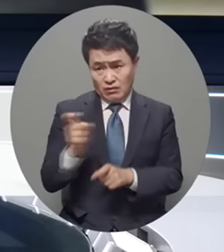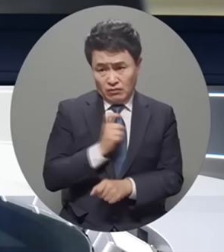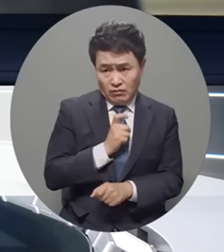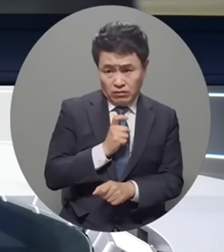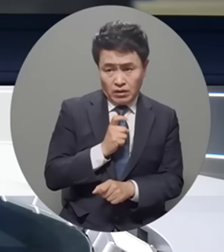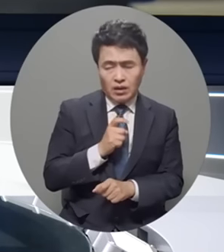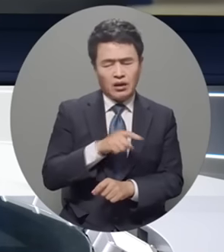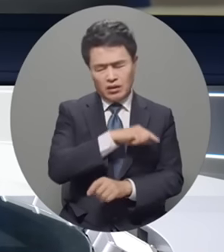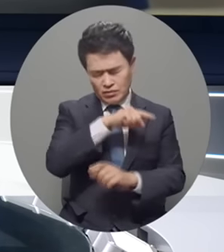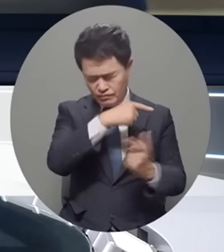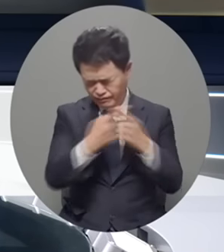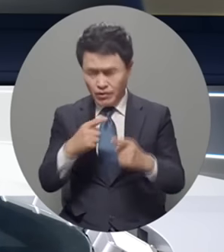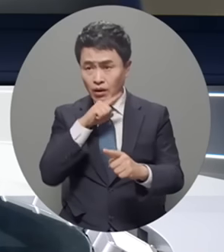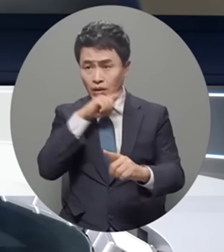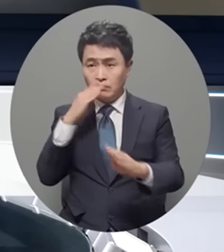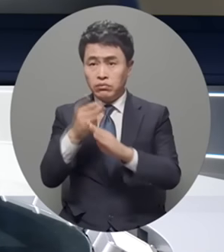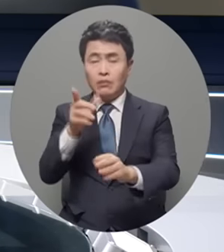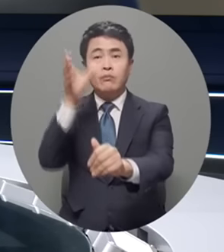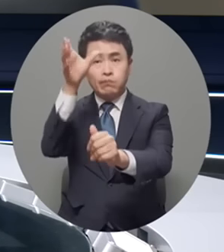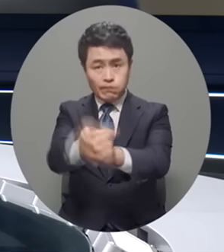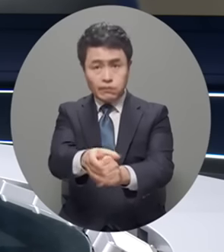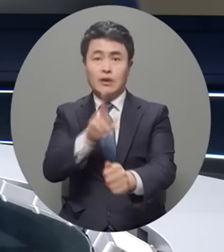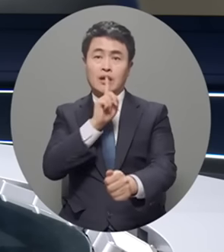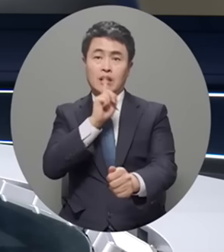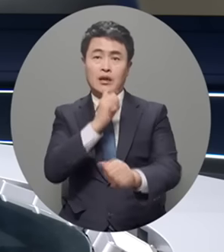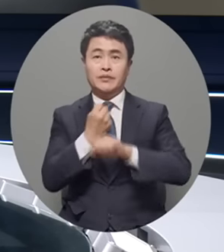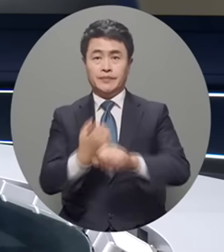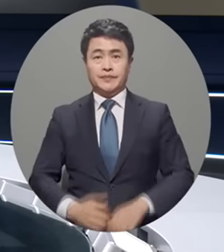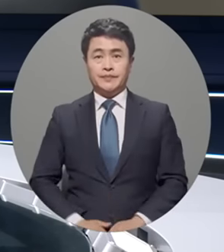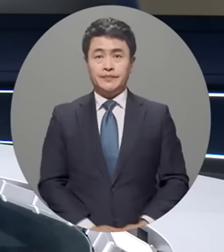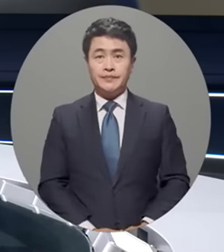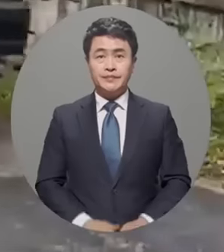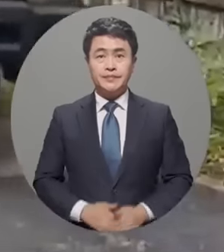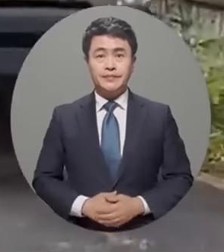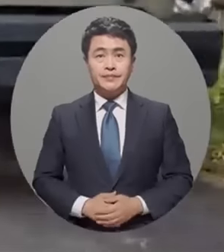측에 달려있다고 경고했습니다. 구승은 기자입니다.